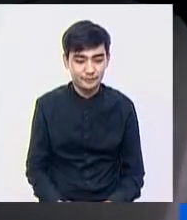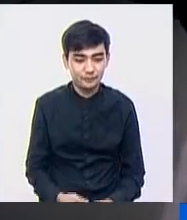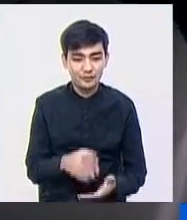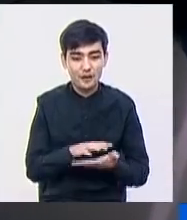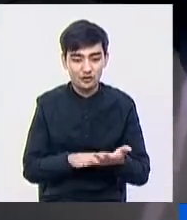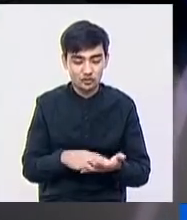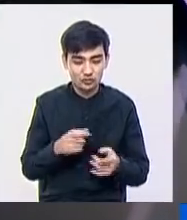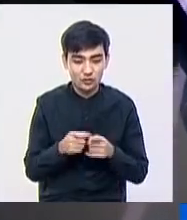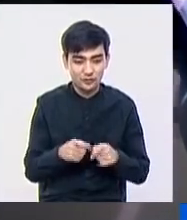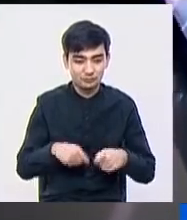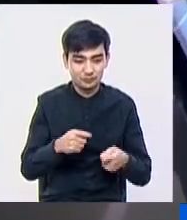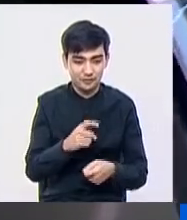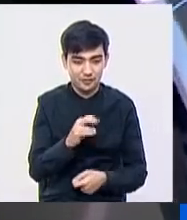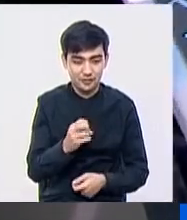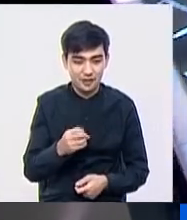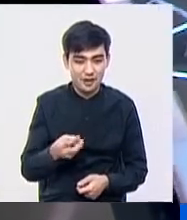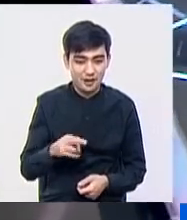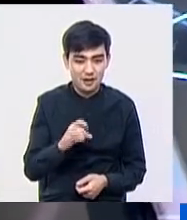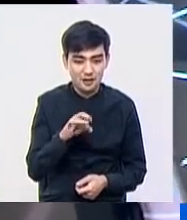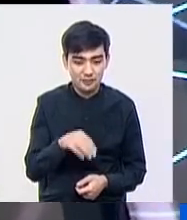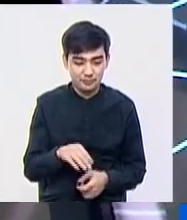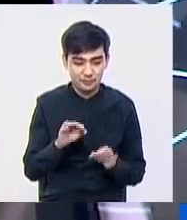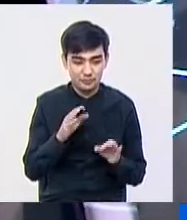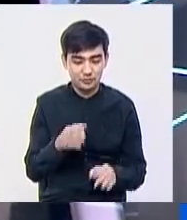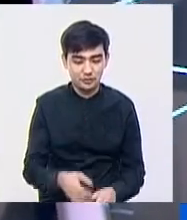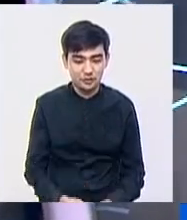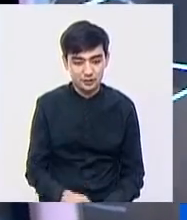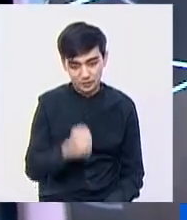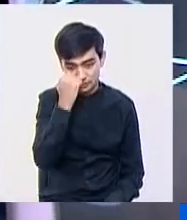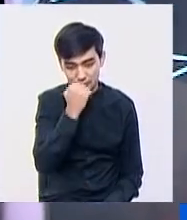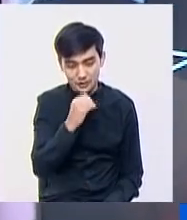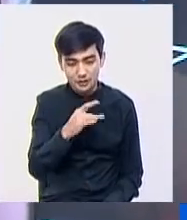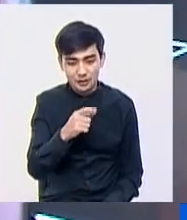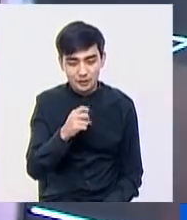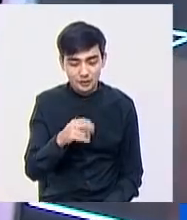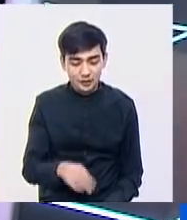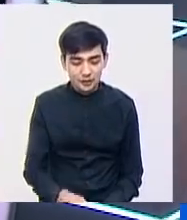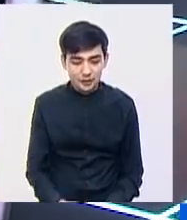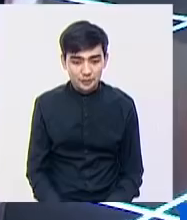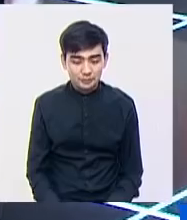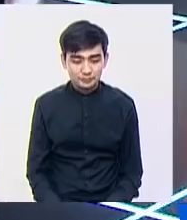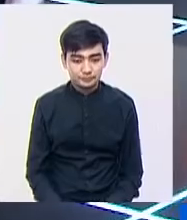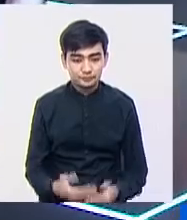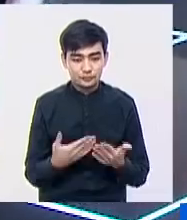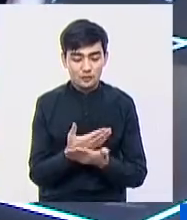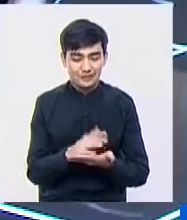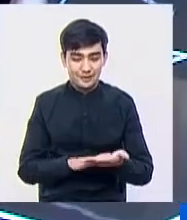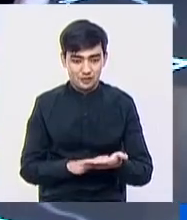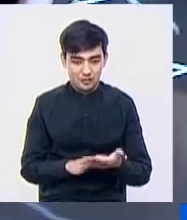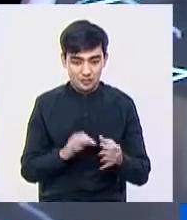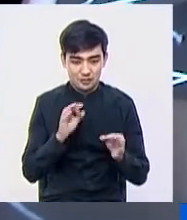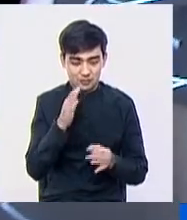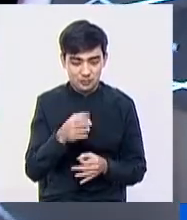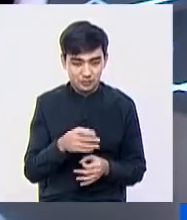Әрі қарай сөз түзген әріптесім Наталья Райында. Наталья. Рахмет, Ирганат. В эфире новости Информбюро.